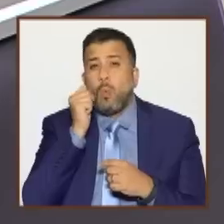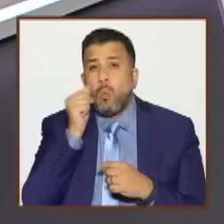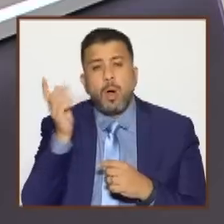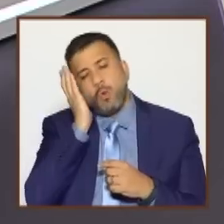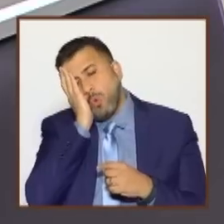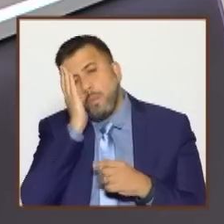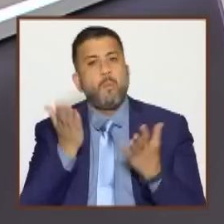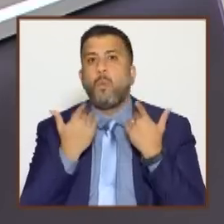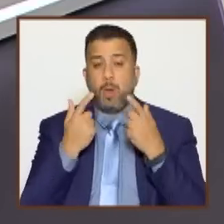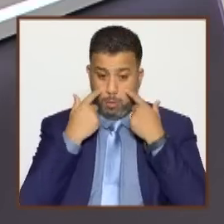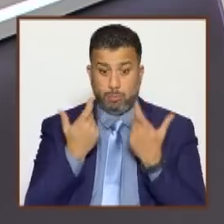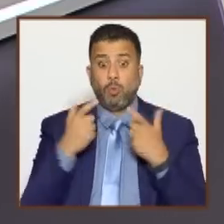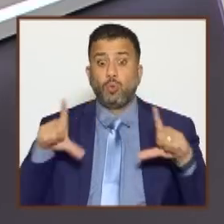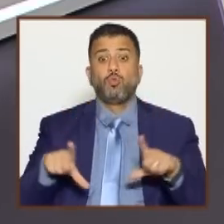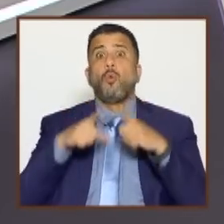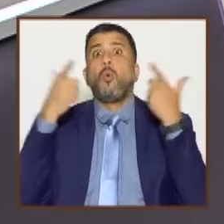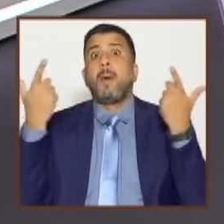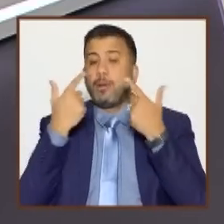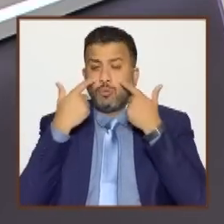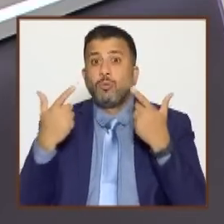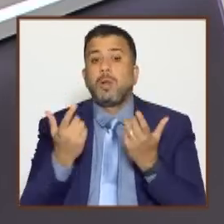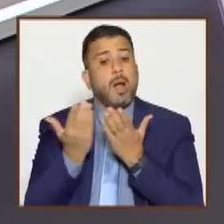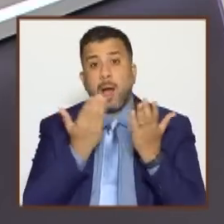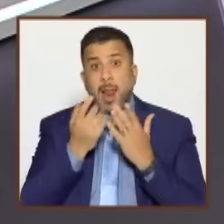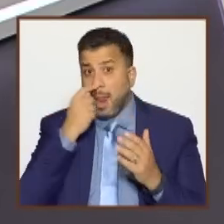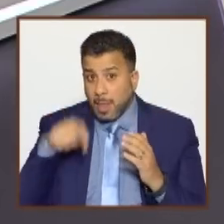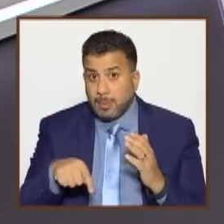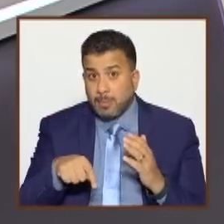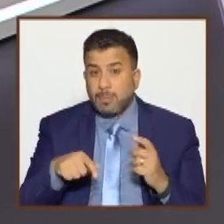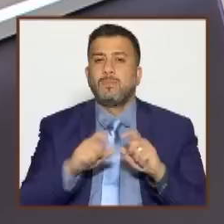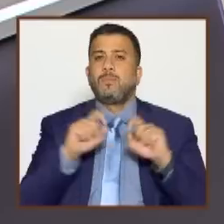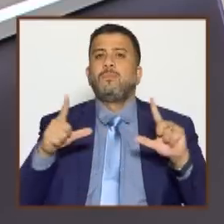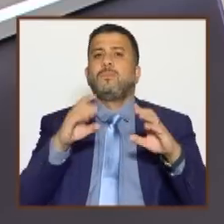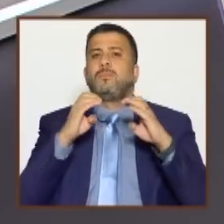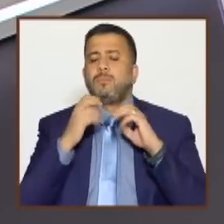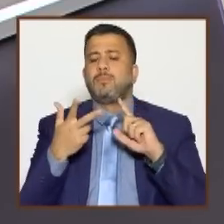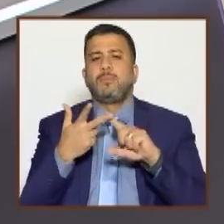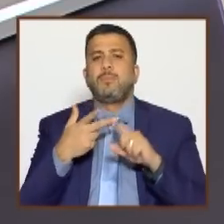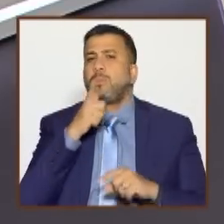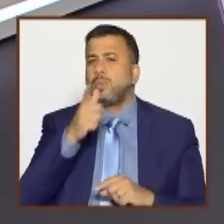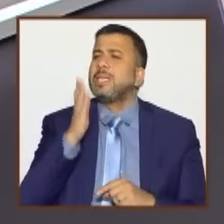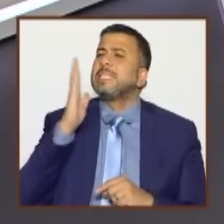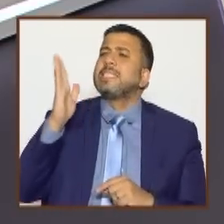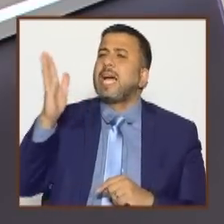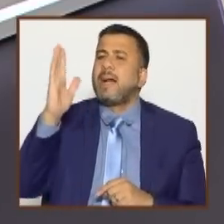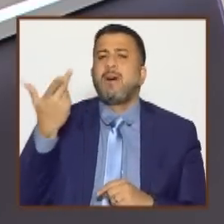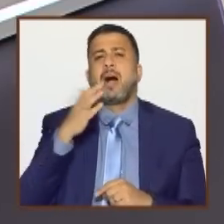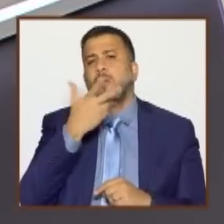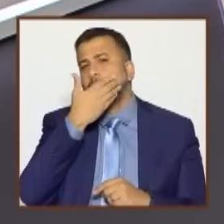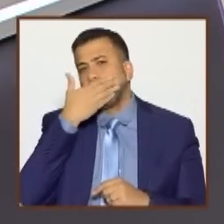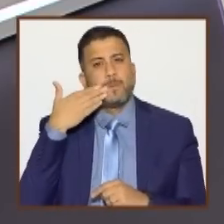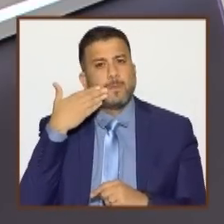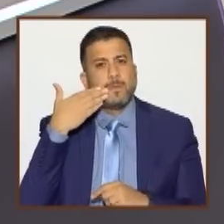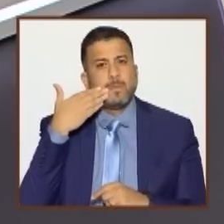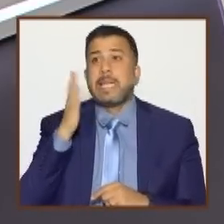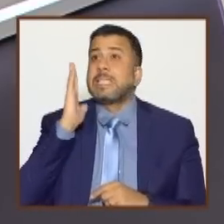طيب تمام. السؤال الثالث، هل ثبت أن من كان مسافرا أو صائما ولم يفطر يا